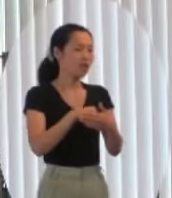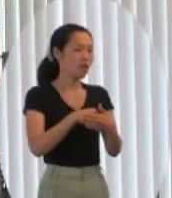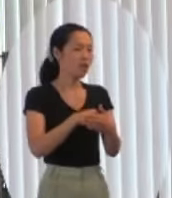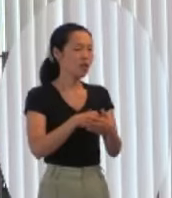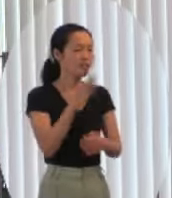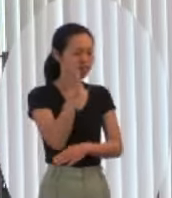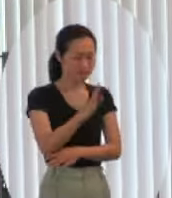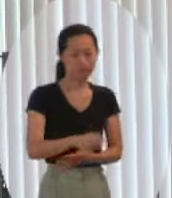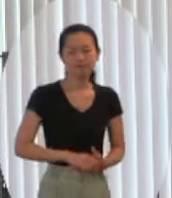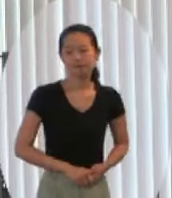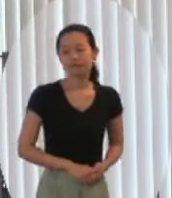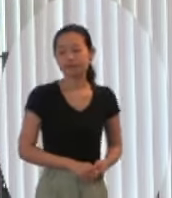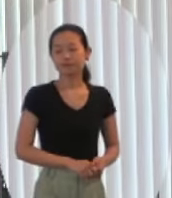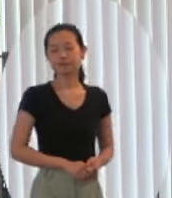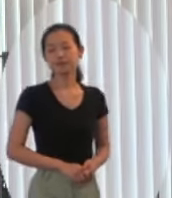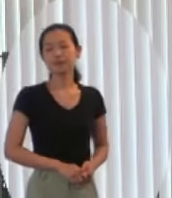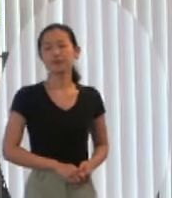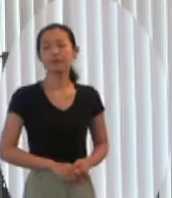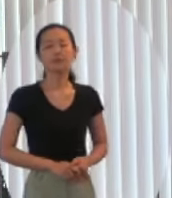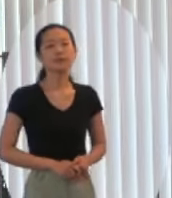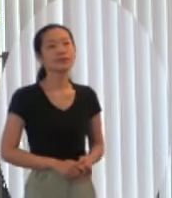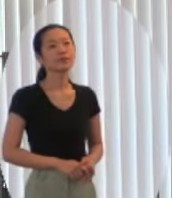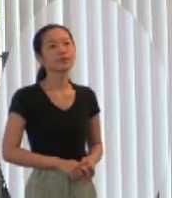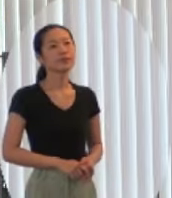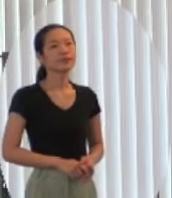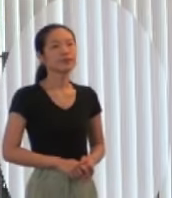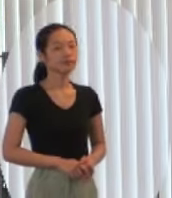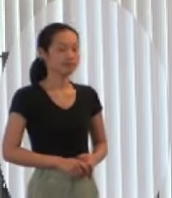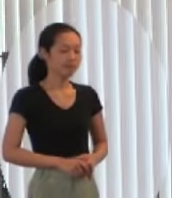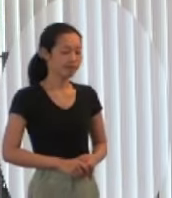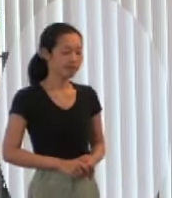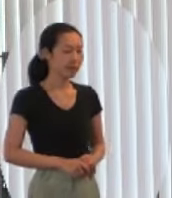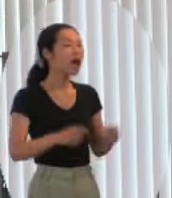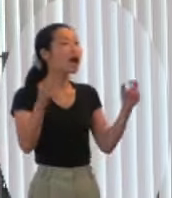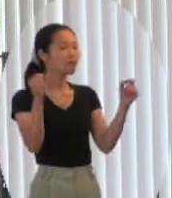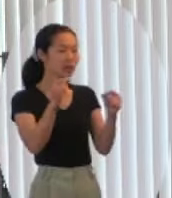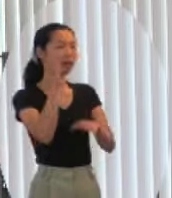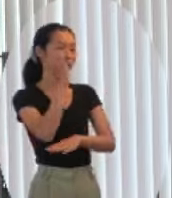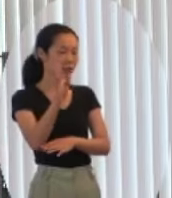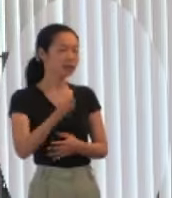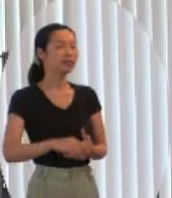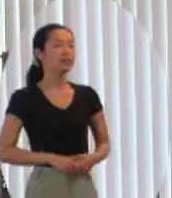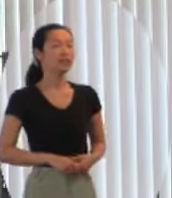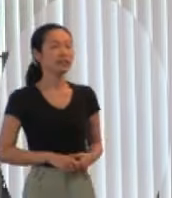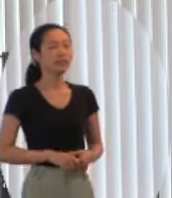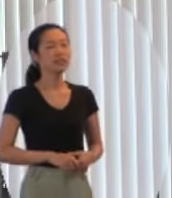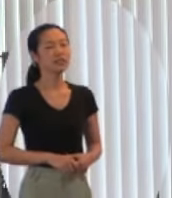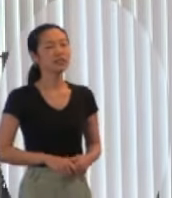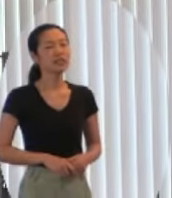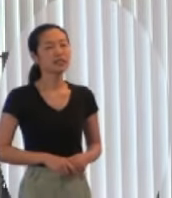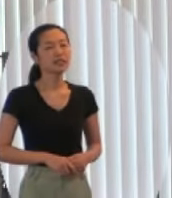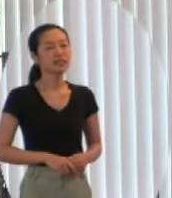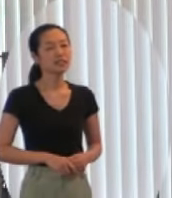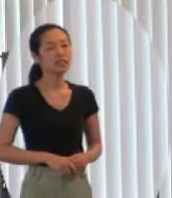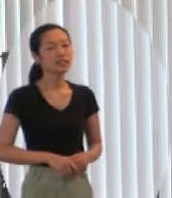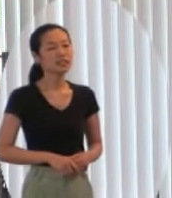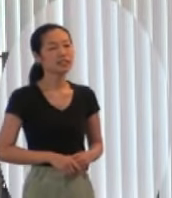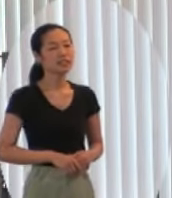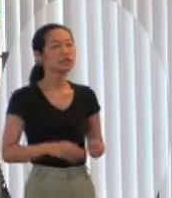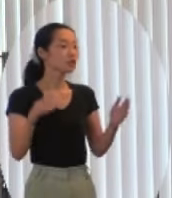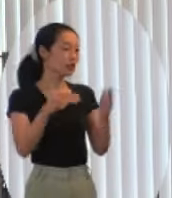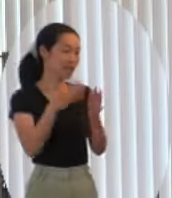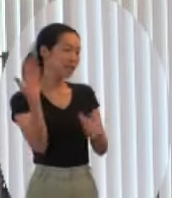ました。まあ、私の方からは短くお話をさせていただきたいと思いますしますが、もうすでに伊藤さんのお話